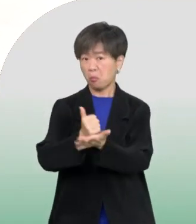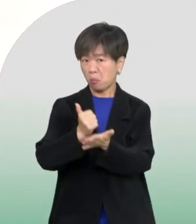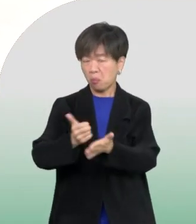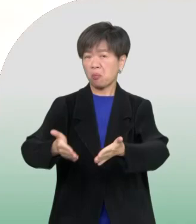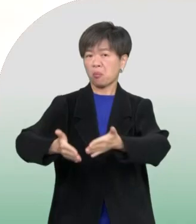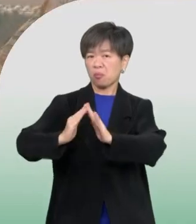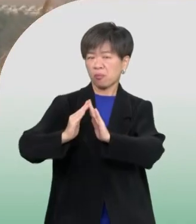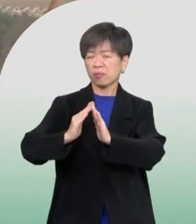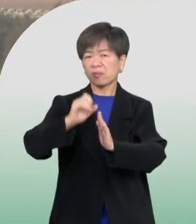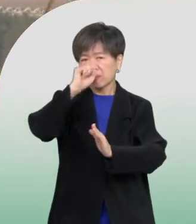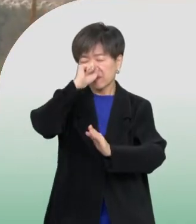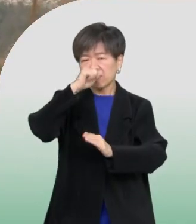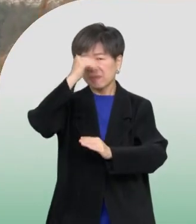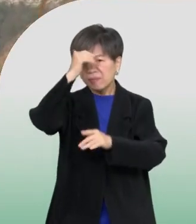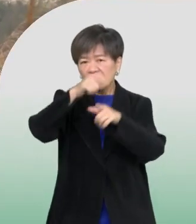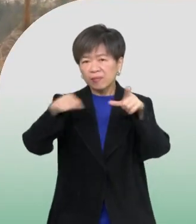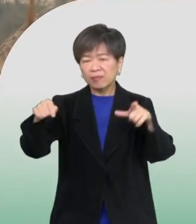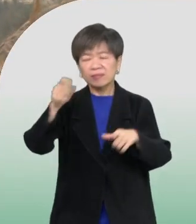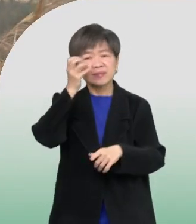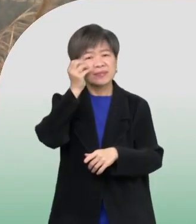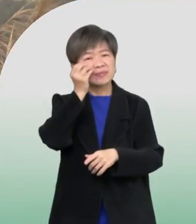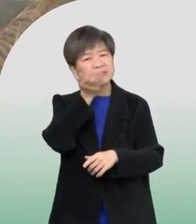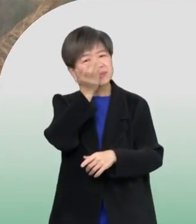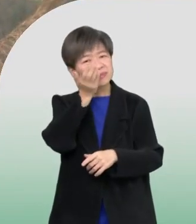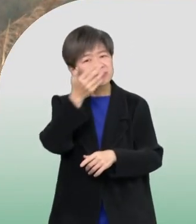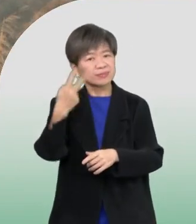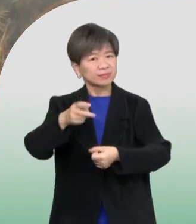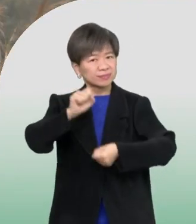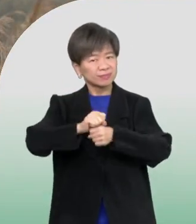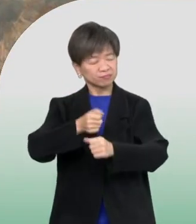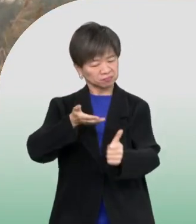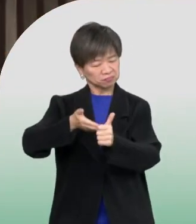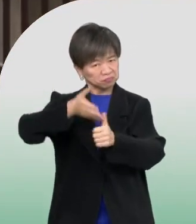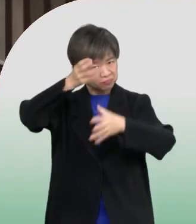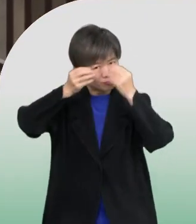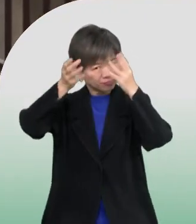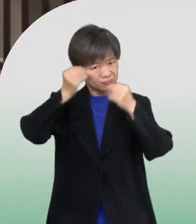建后芒果处的观光的功能，还做的增加教育功